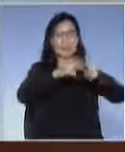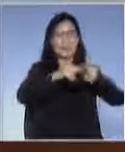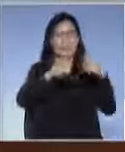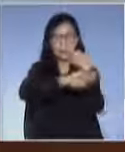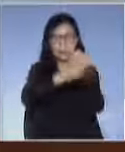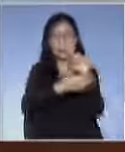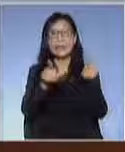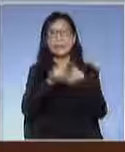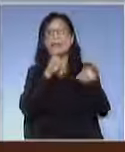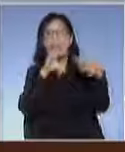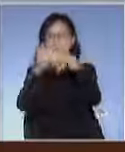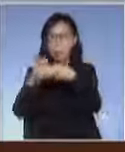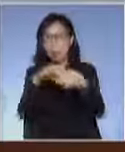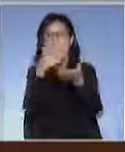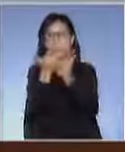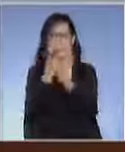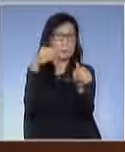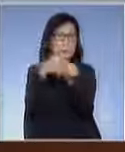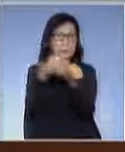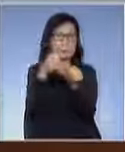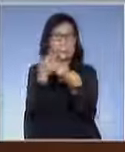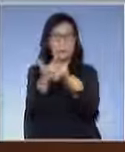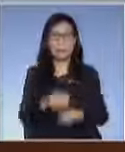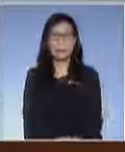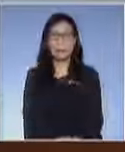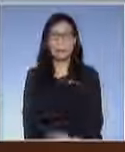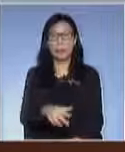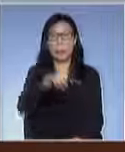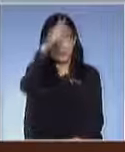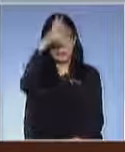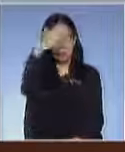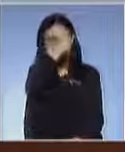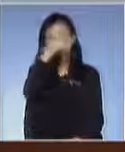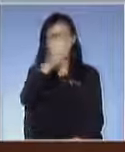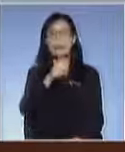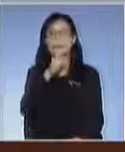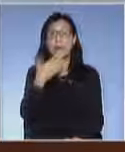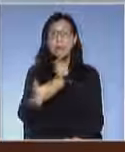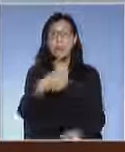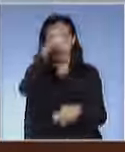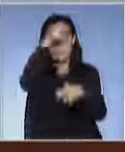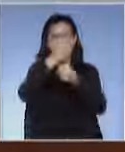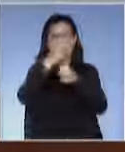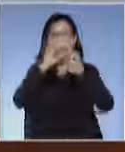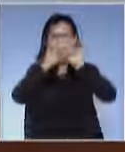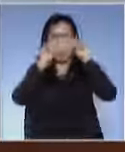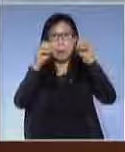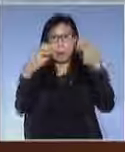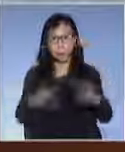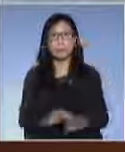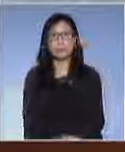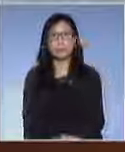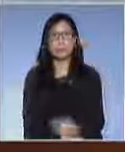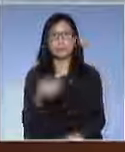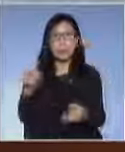法的關係等的培訓。而由於行政長官已在施政報告中表示會